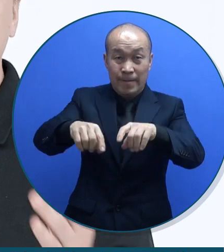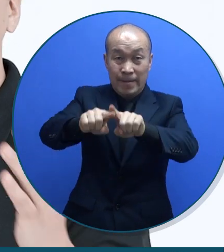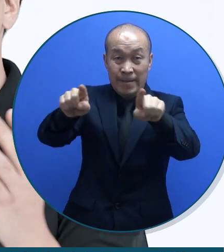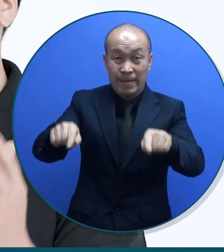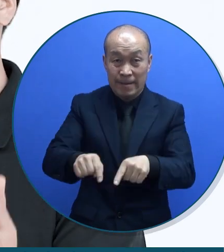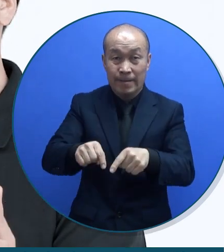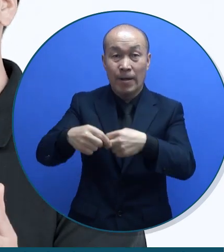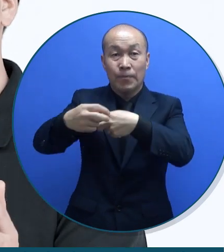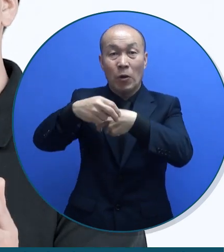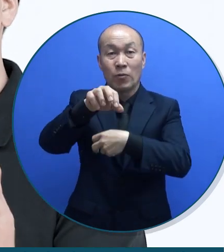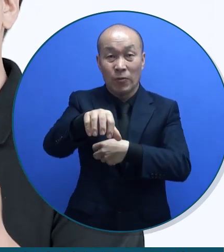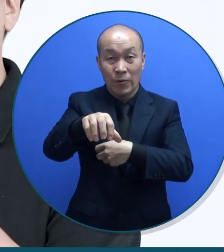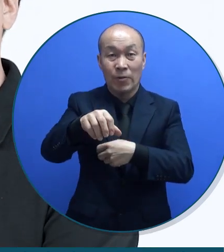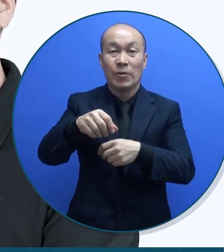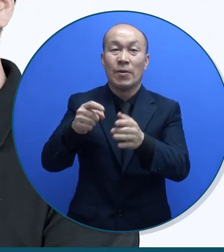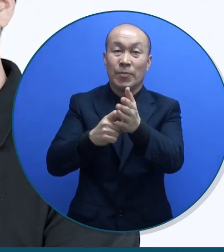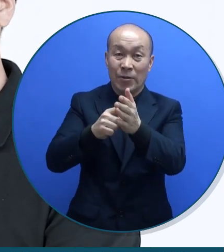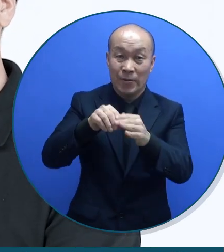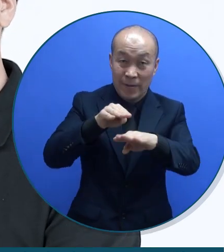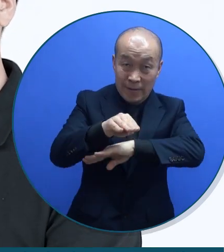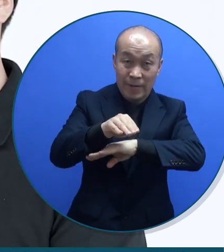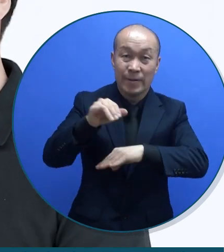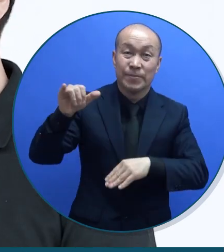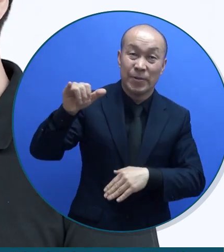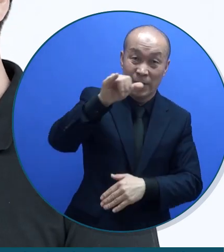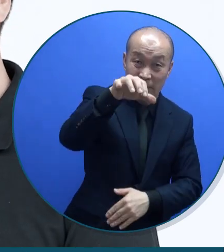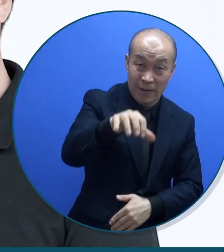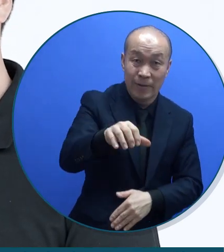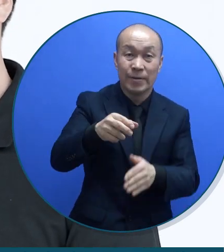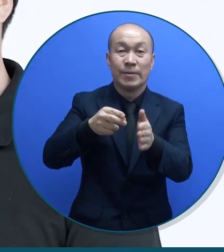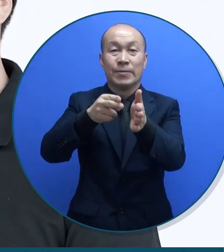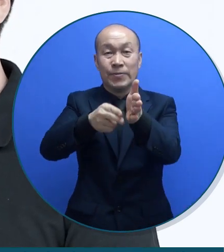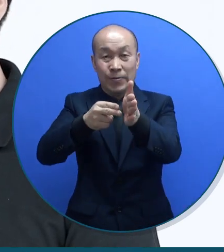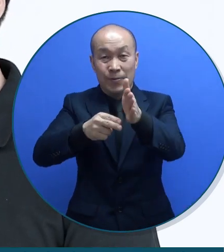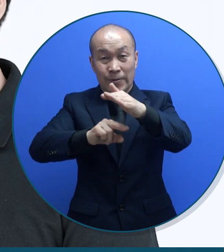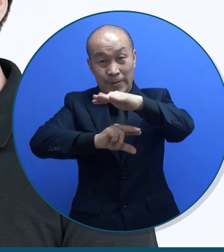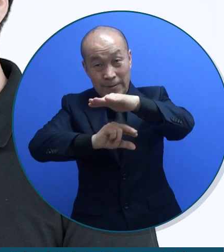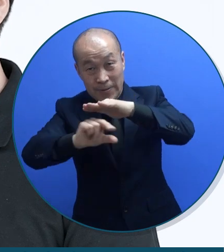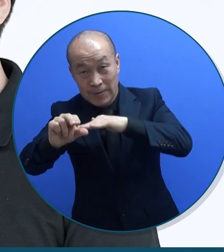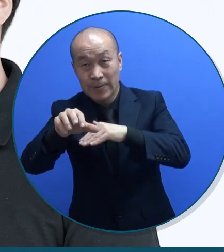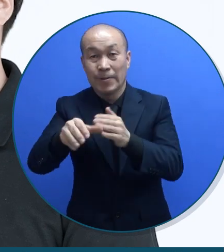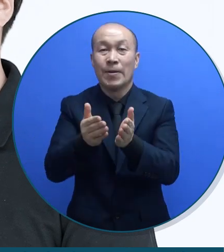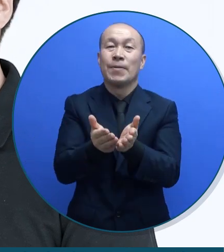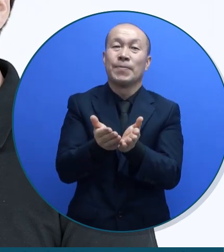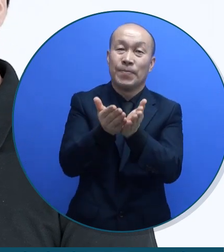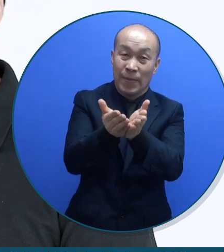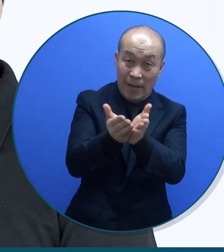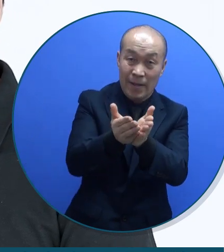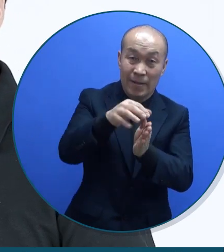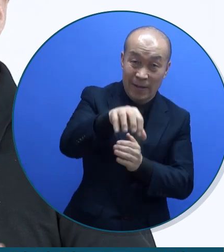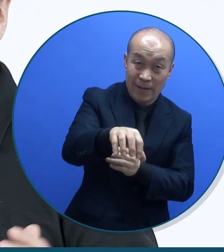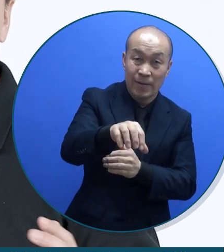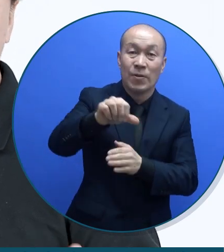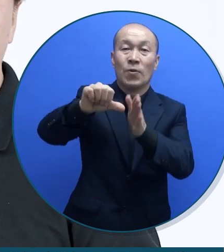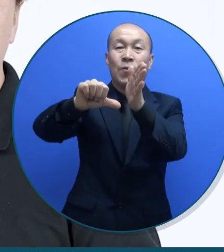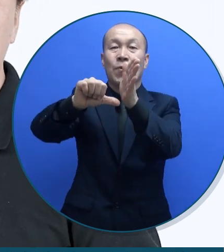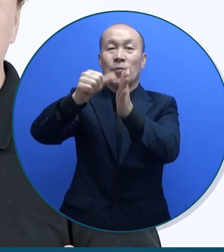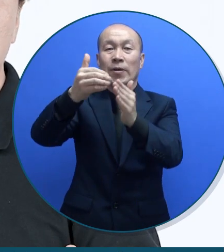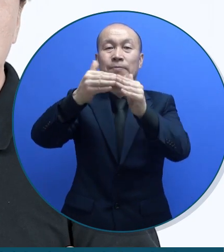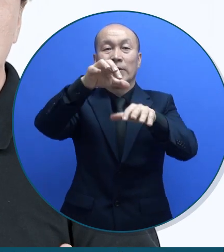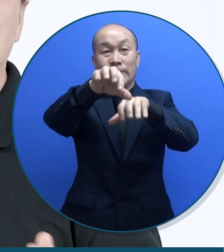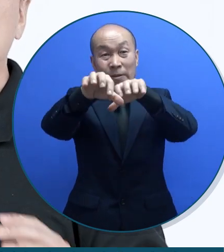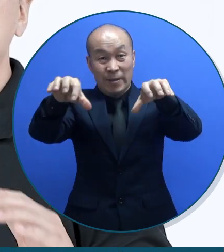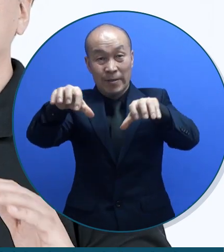의료기관, 구급차, 항공기, 철도, 선박, 500세대 이상의